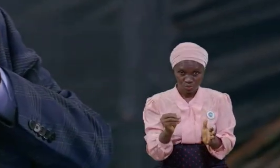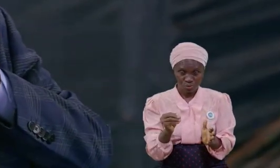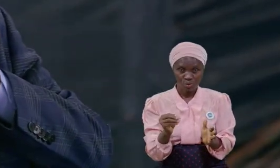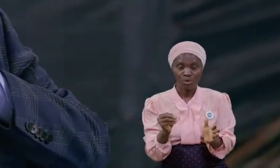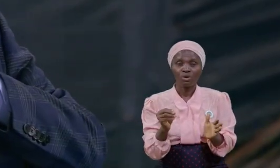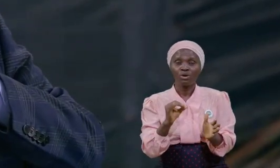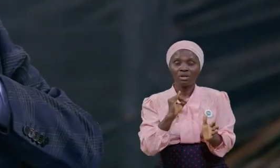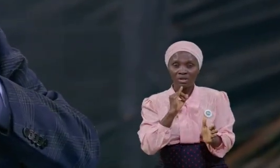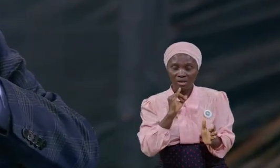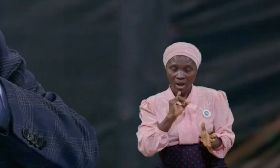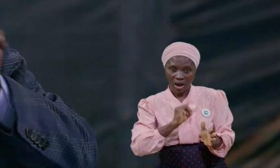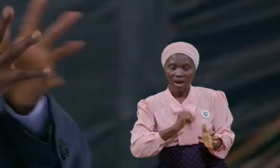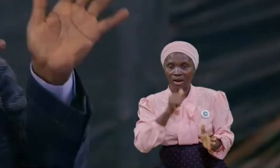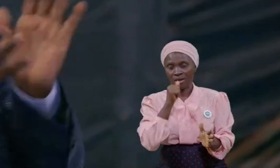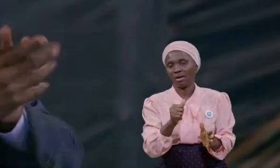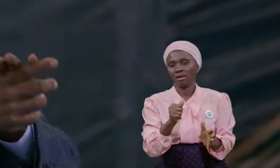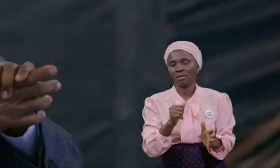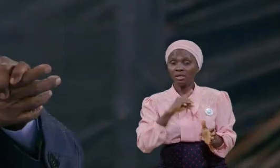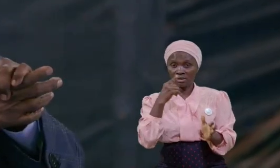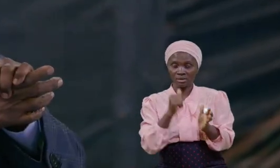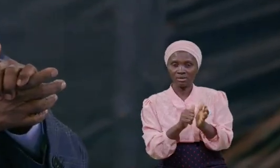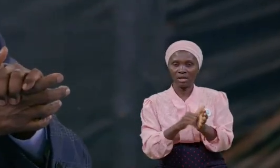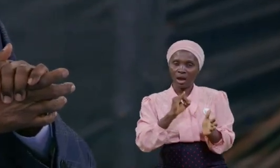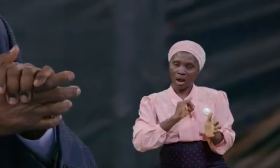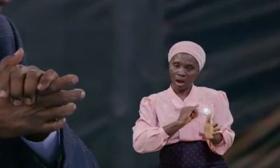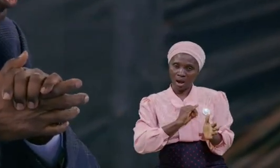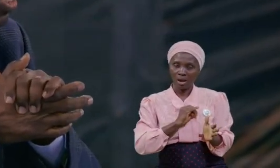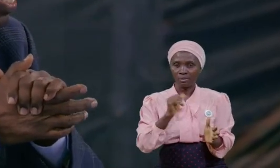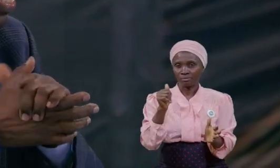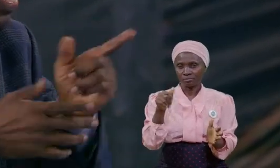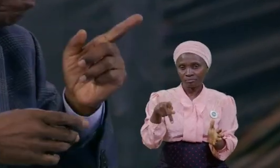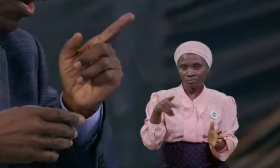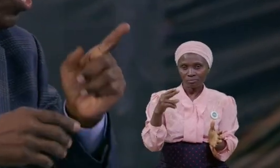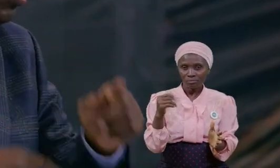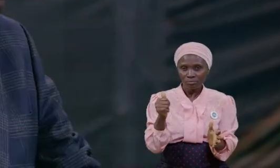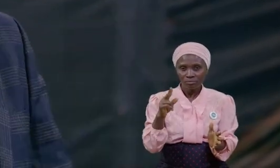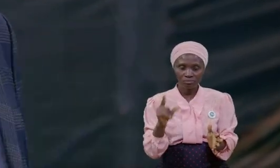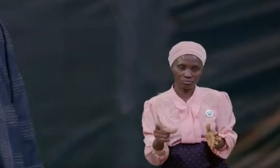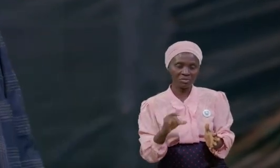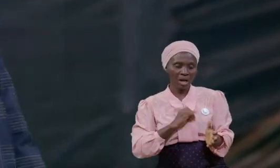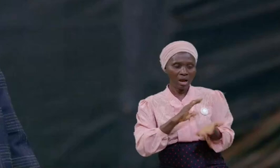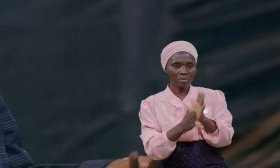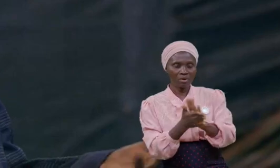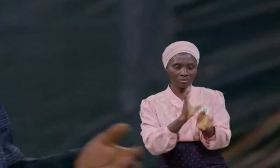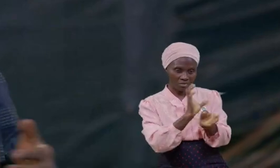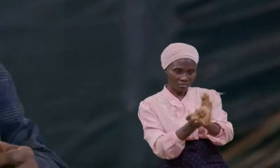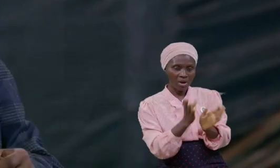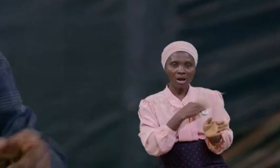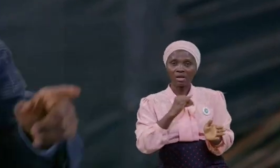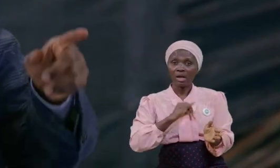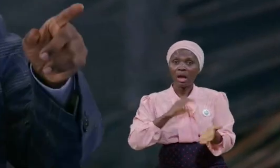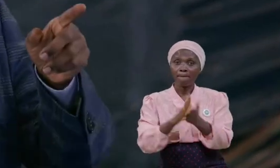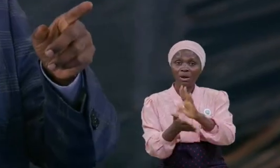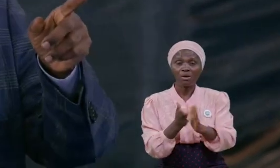Paul, mais converti. Je suis Paul. Je suis devenu honnête, un Paul. Je suis devenu